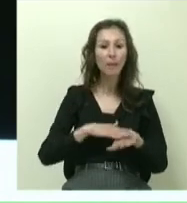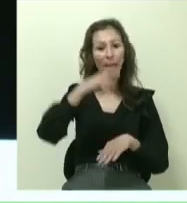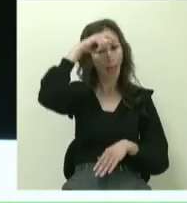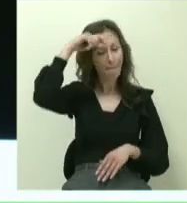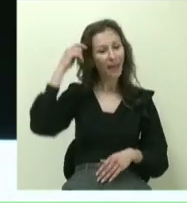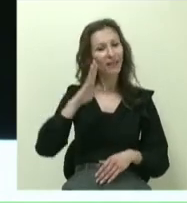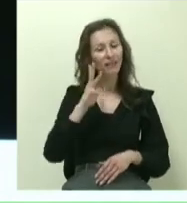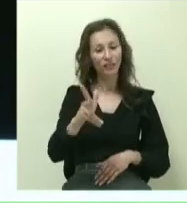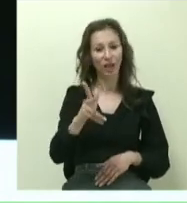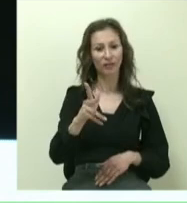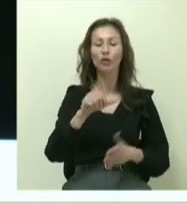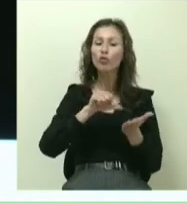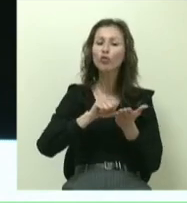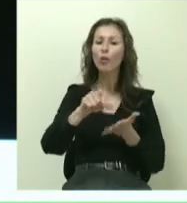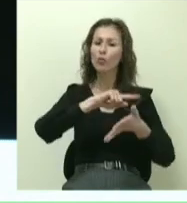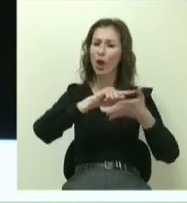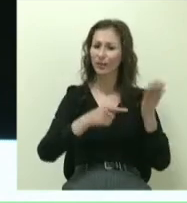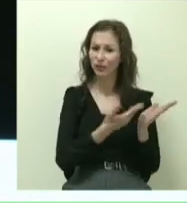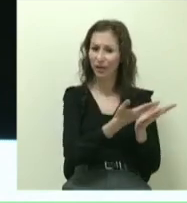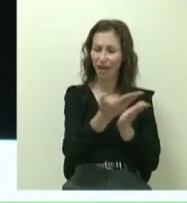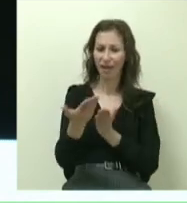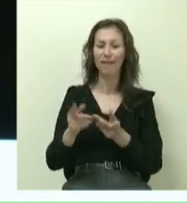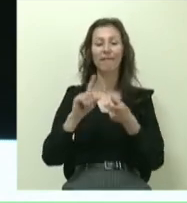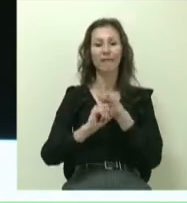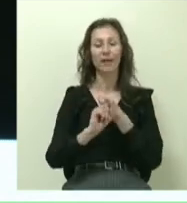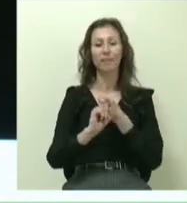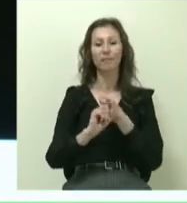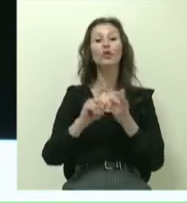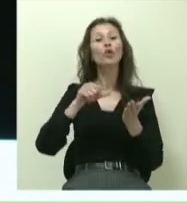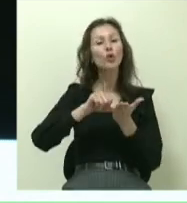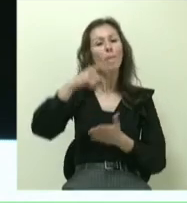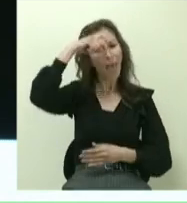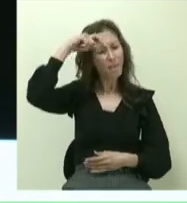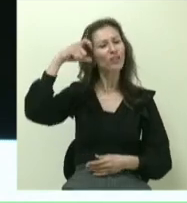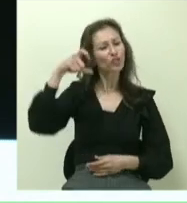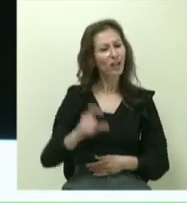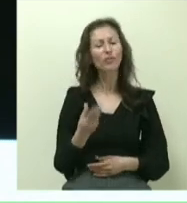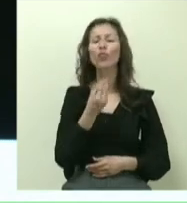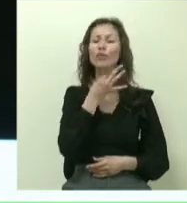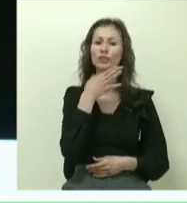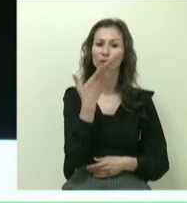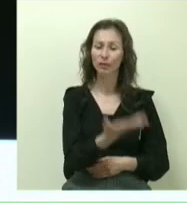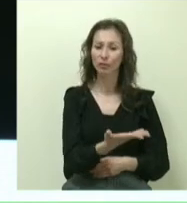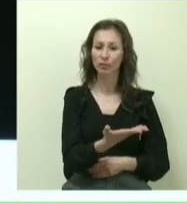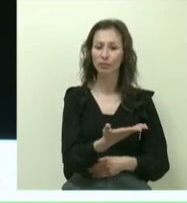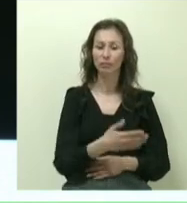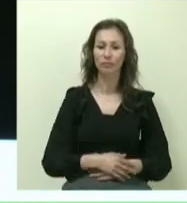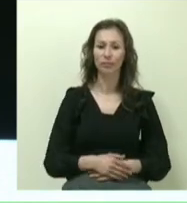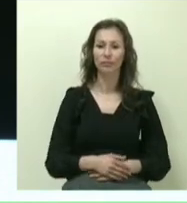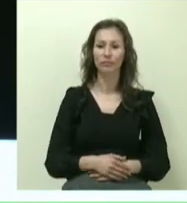Emeği geçen tüm yöneticilere ve tüm emekçilere teşekkür ediyorum